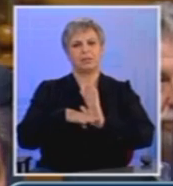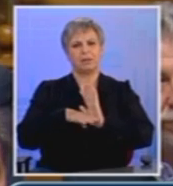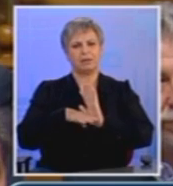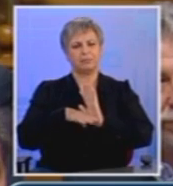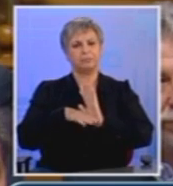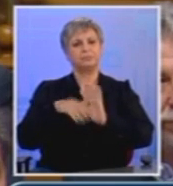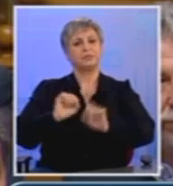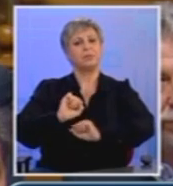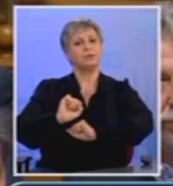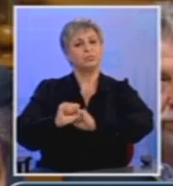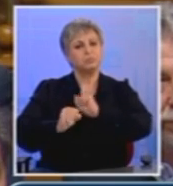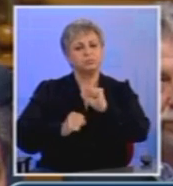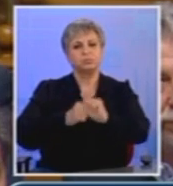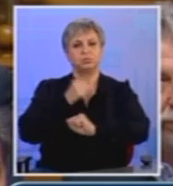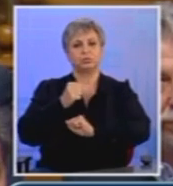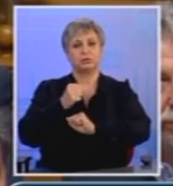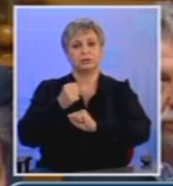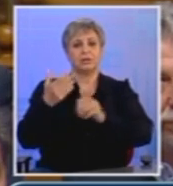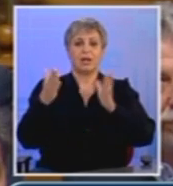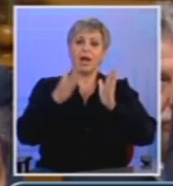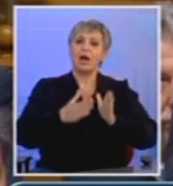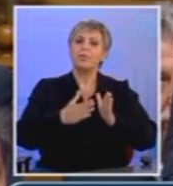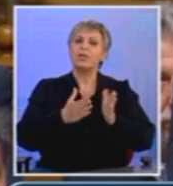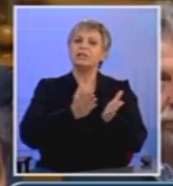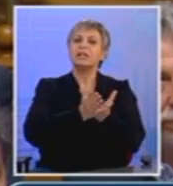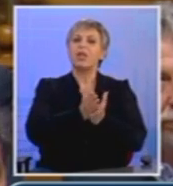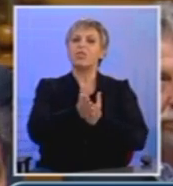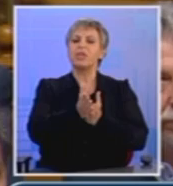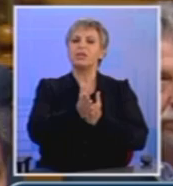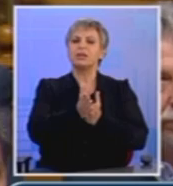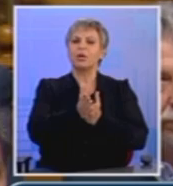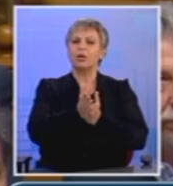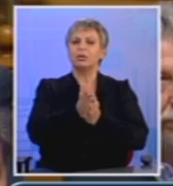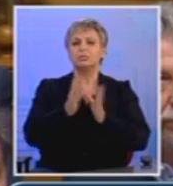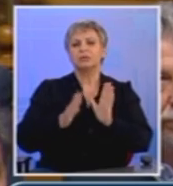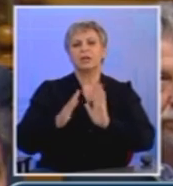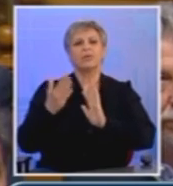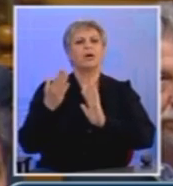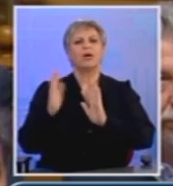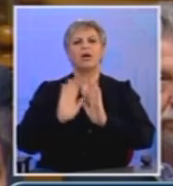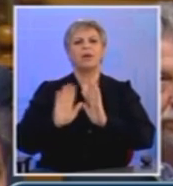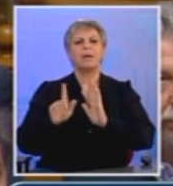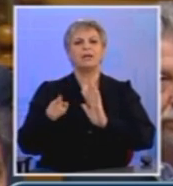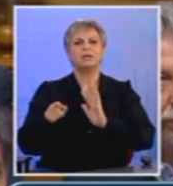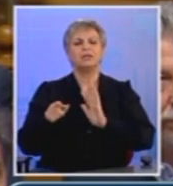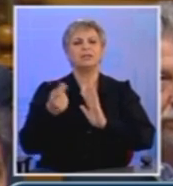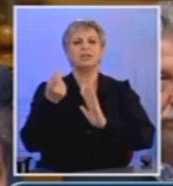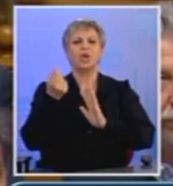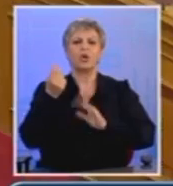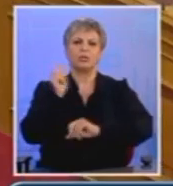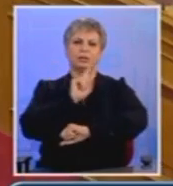αγώνα που από τη μια μεριά ήταν το δίκαιο και από την άλλη μεριά ήτανε η οικονομική